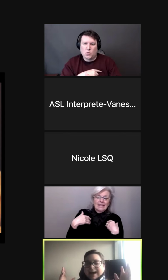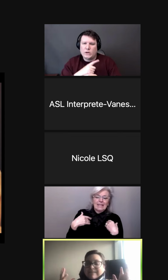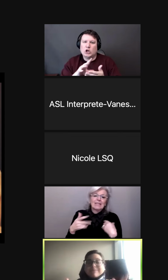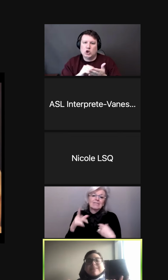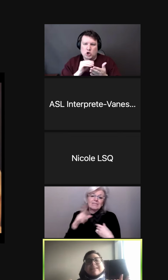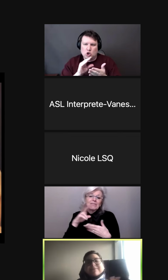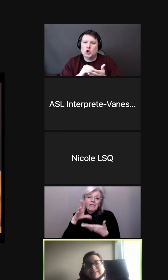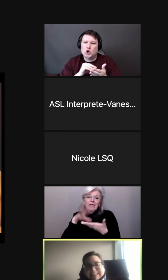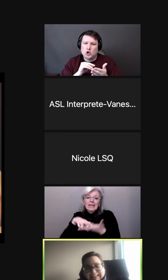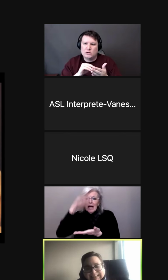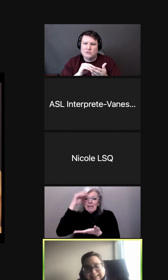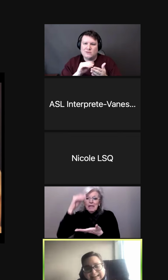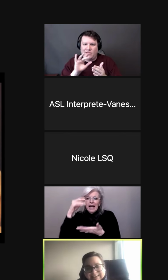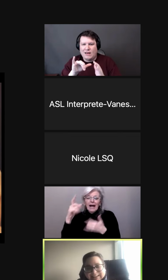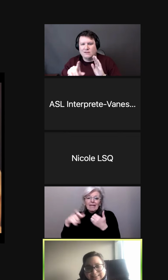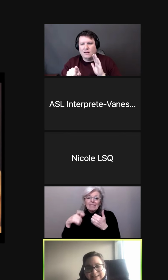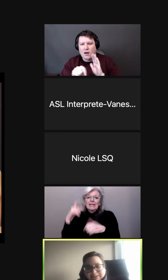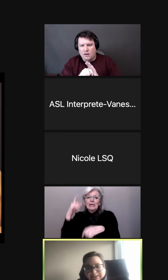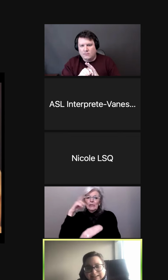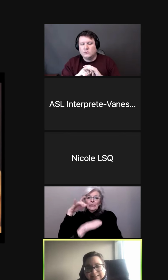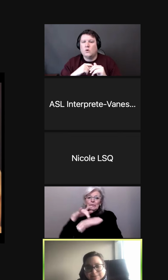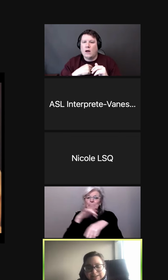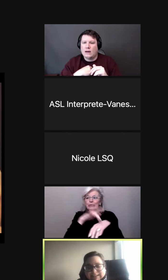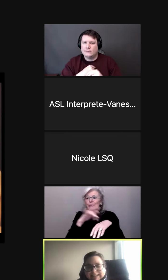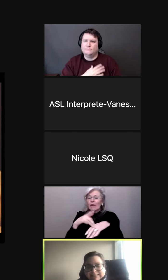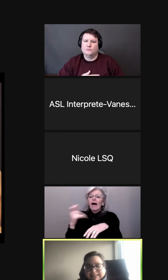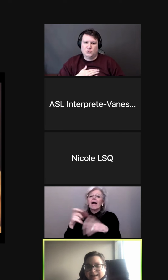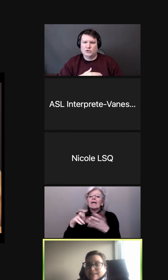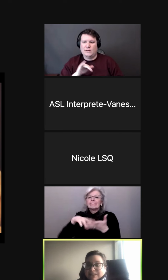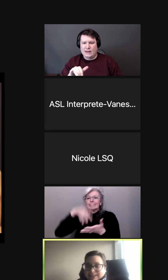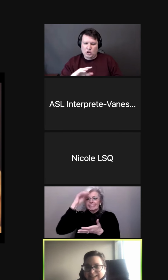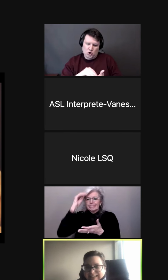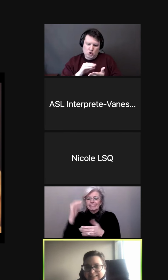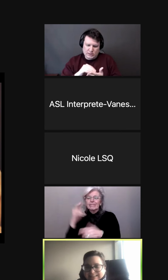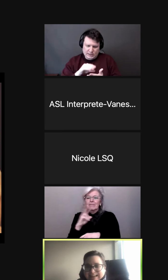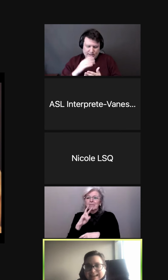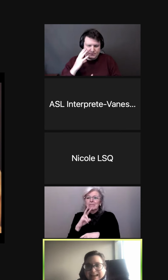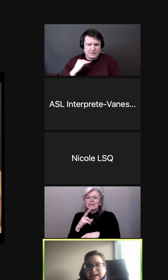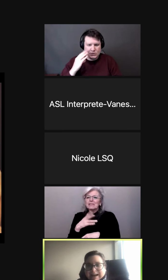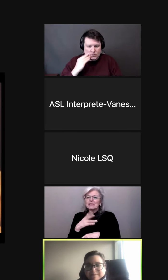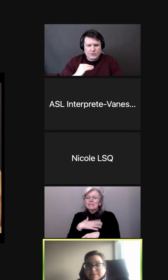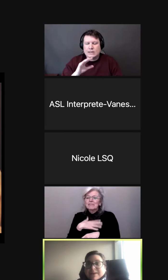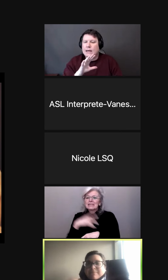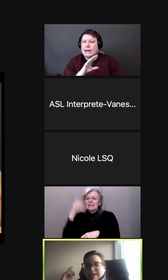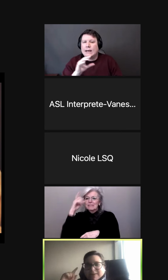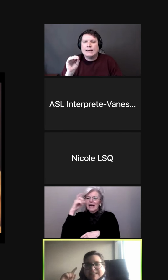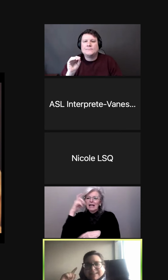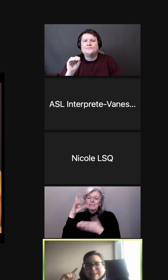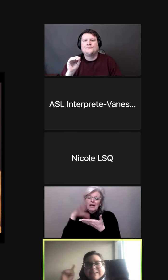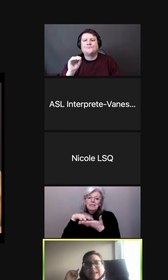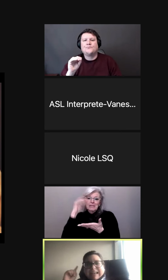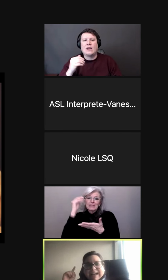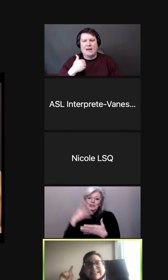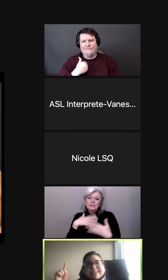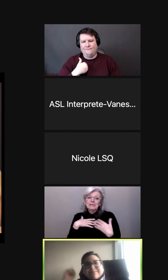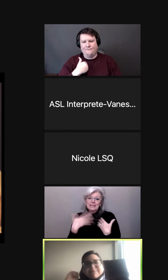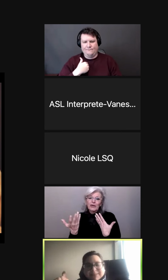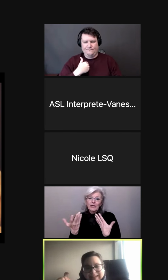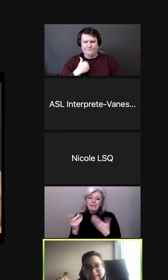en faisant l'expérience. Donc, j'ai vraiment aimé avoir cette expérience d'apprentissage et